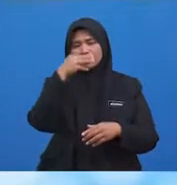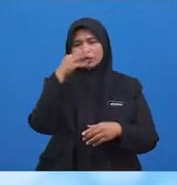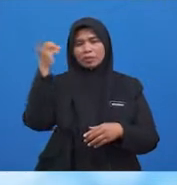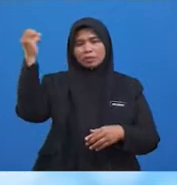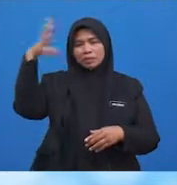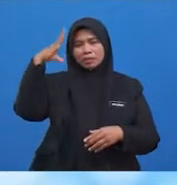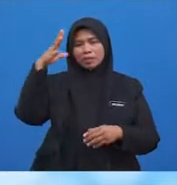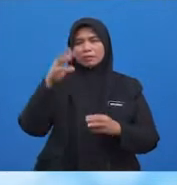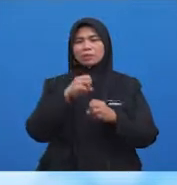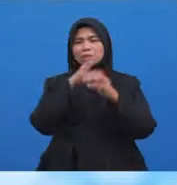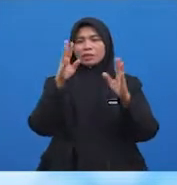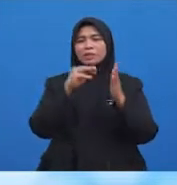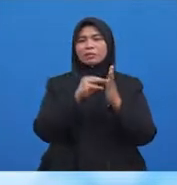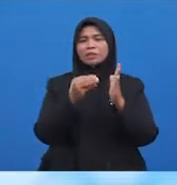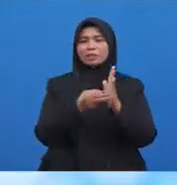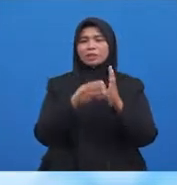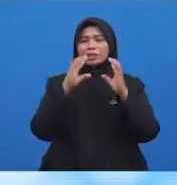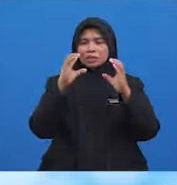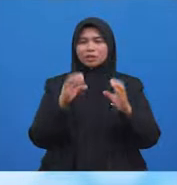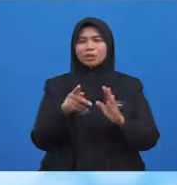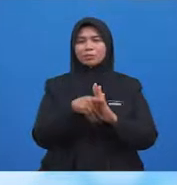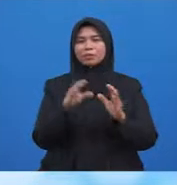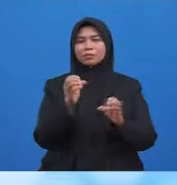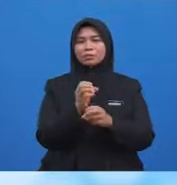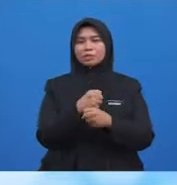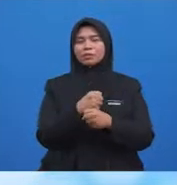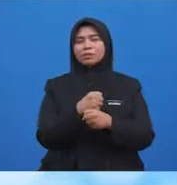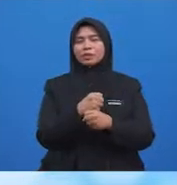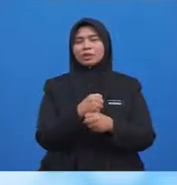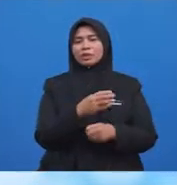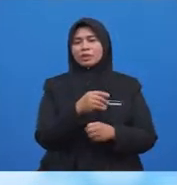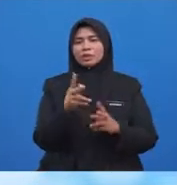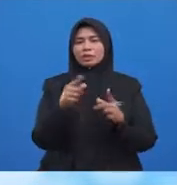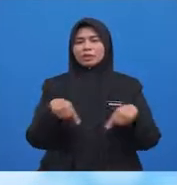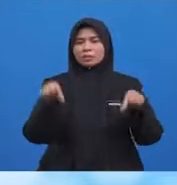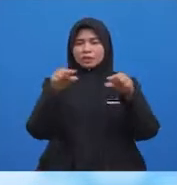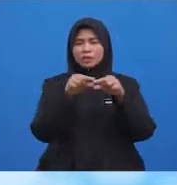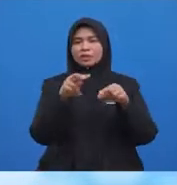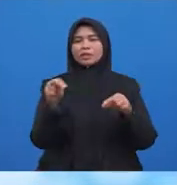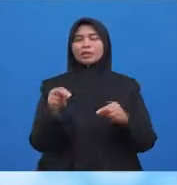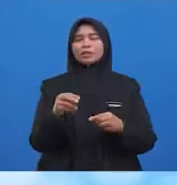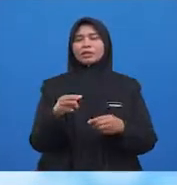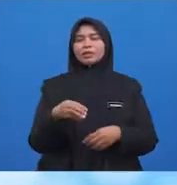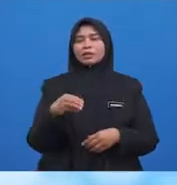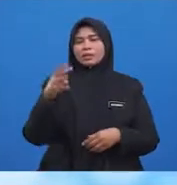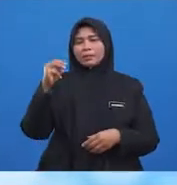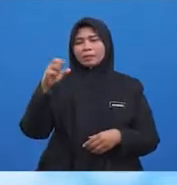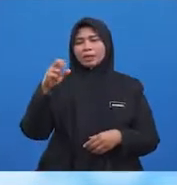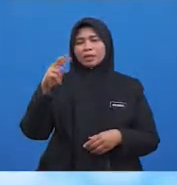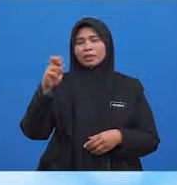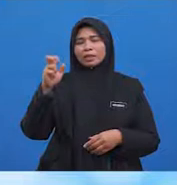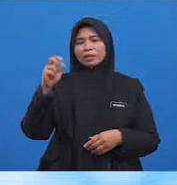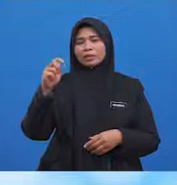menyatakan maksud cara pembentukan dan kepentingan magnetosfer